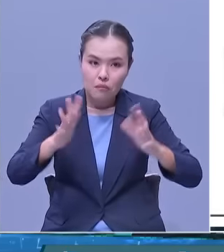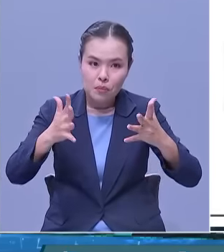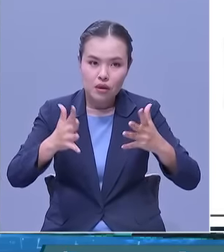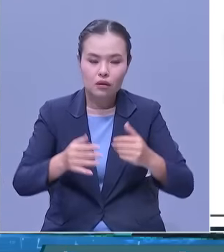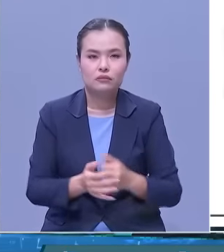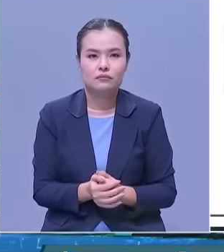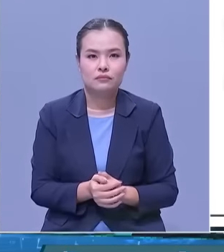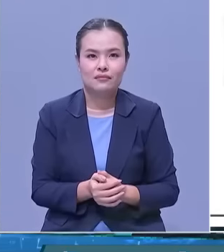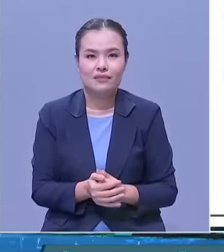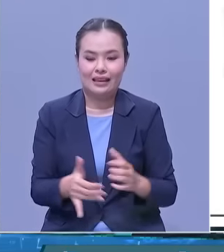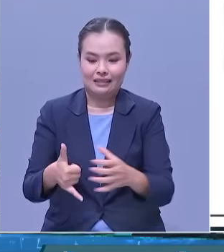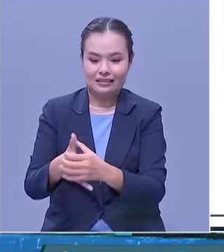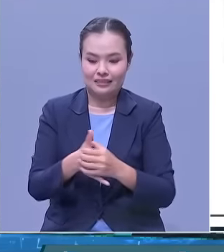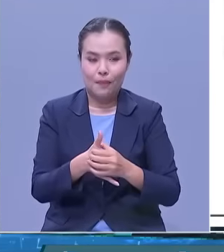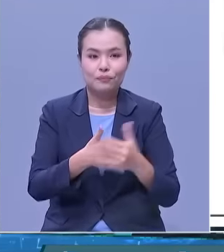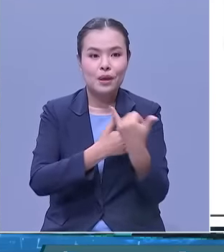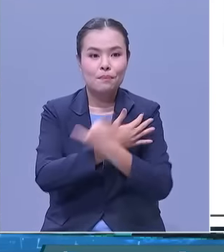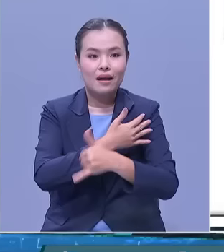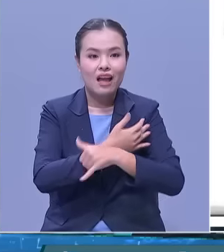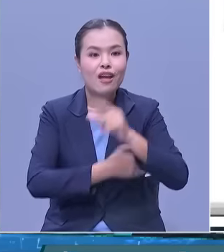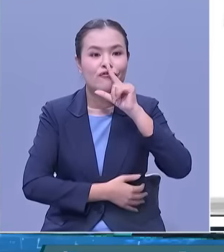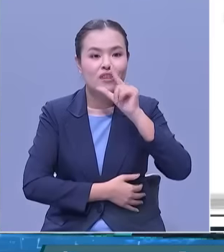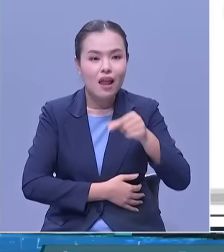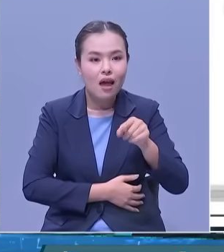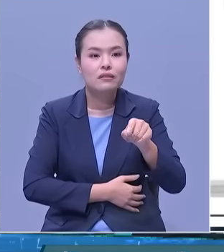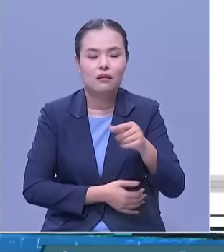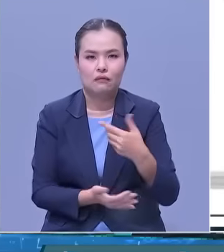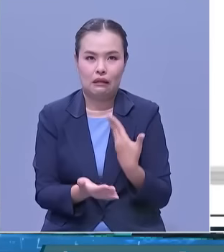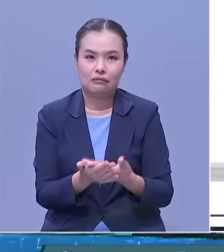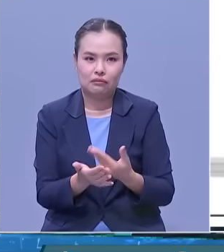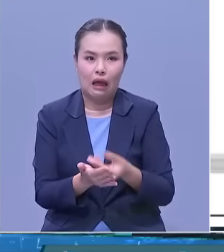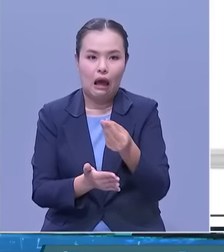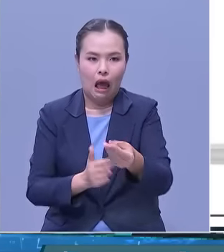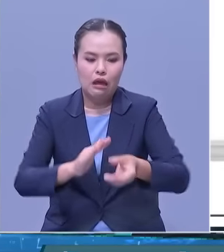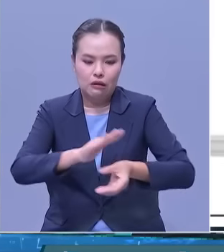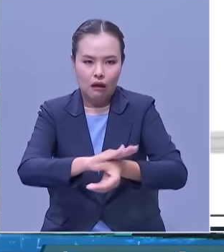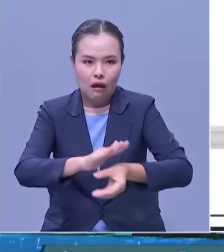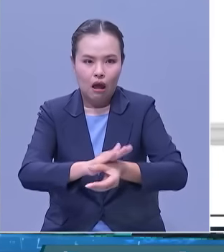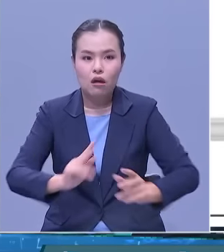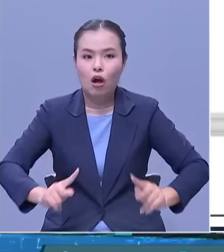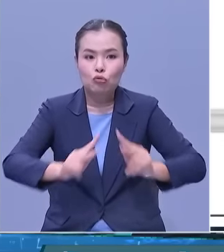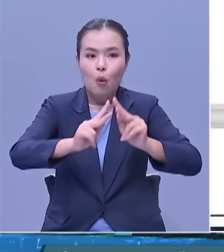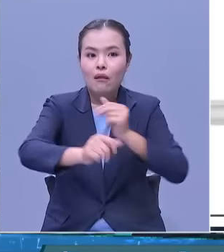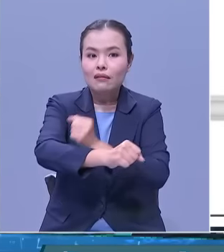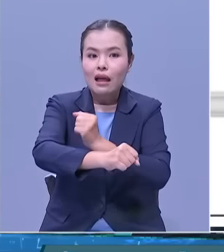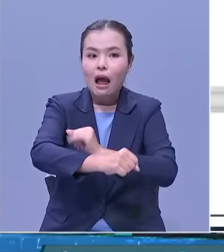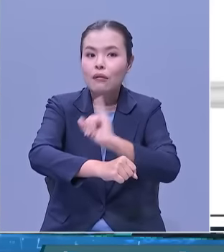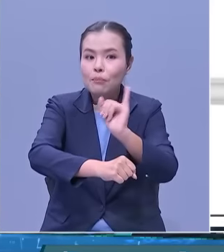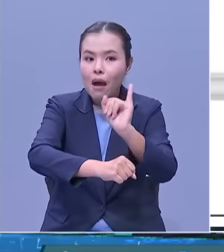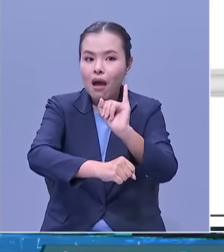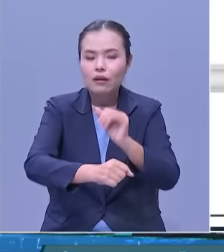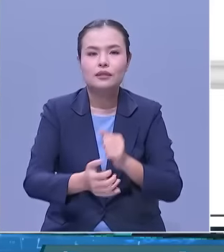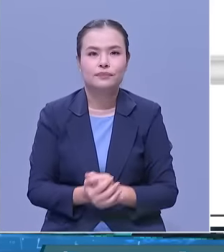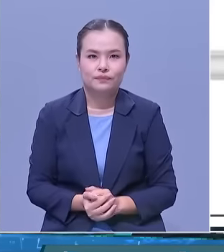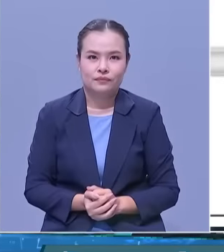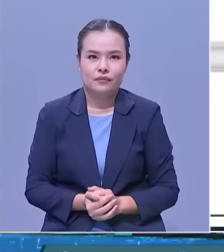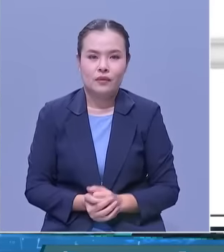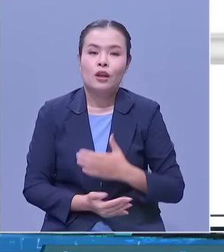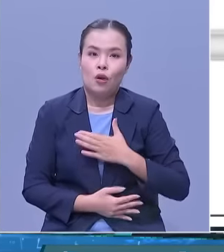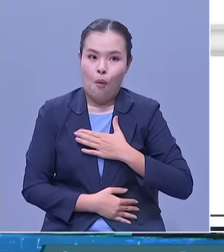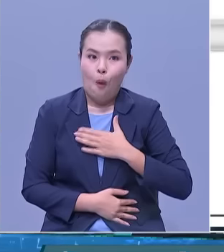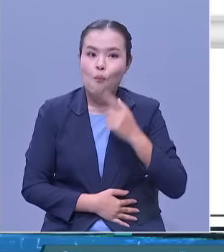ของผู้ต้องหาที่ถูกจับที่ฟินแลนด์เนี่ยเขาก็ซัดทอดมาว่าเขามีการจ่ายเงินให้กับคนในกระทรวงแรงงานอย่างนี้ใช่ไหมฮะ ผมรู้ม